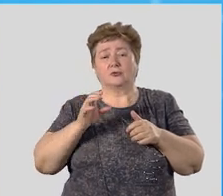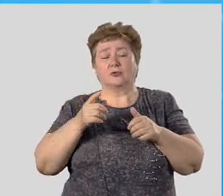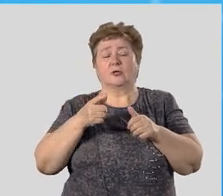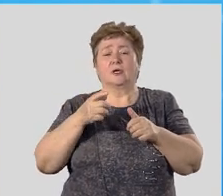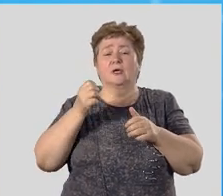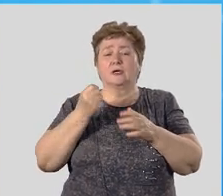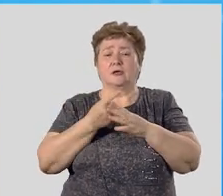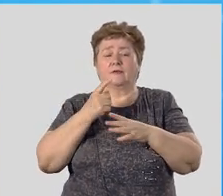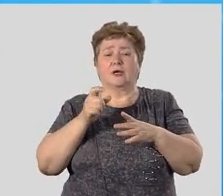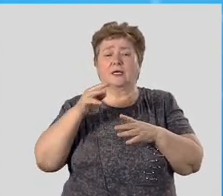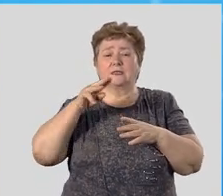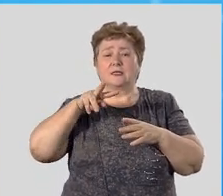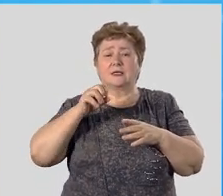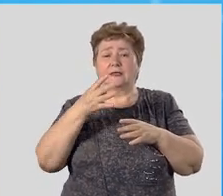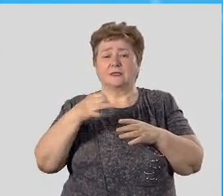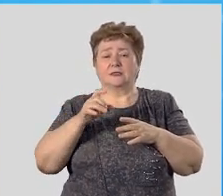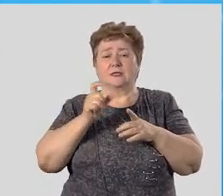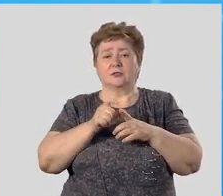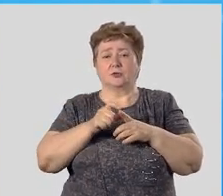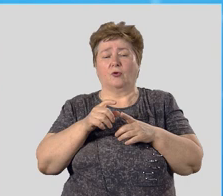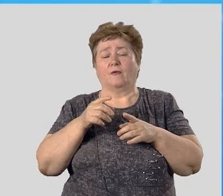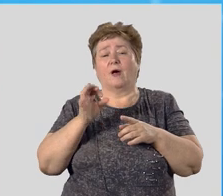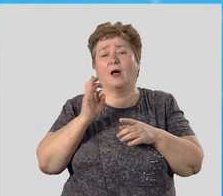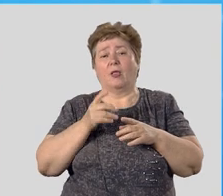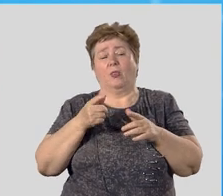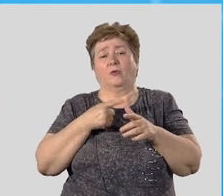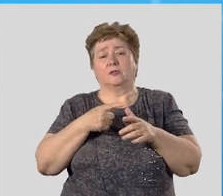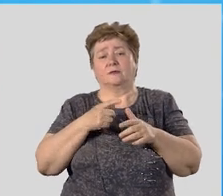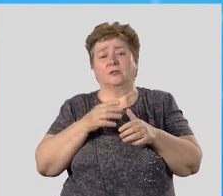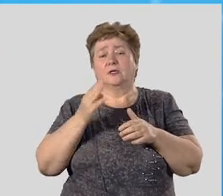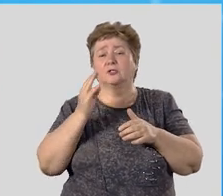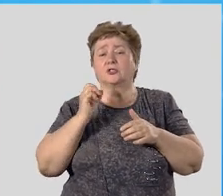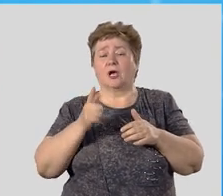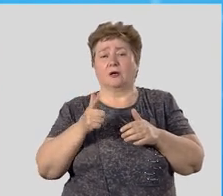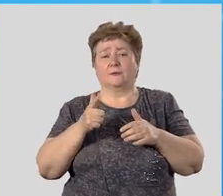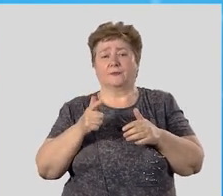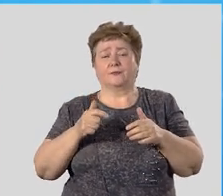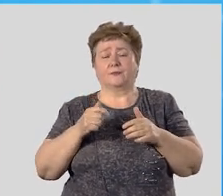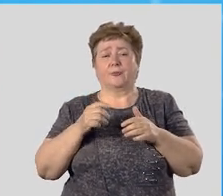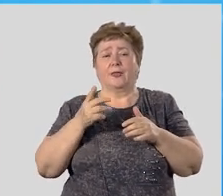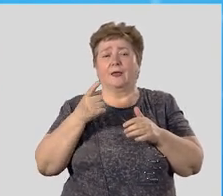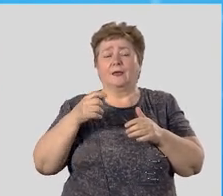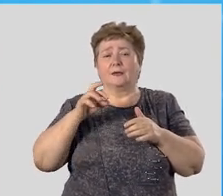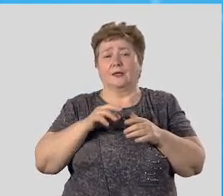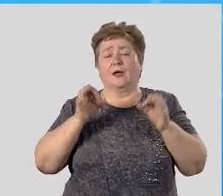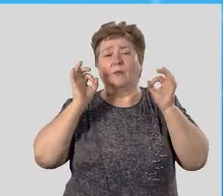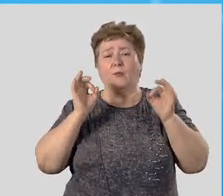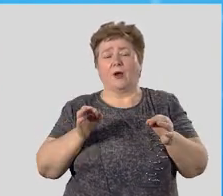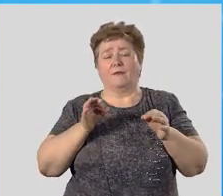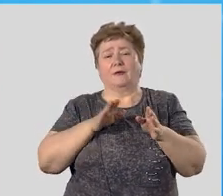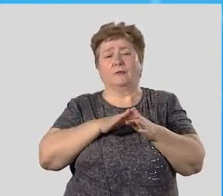является латинским словом. Для нас оно означает шаг. Для